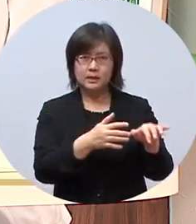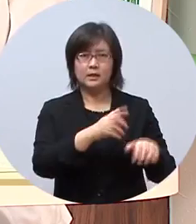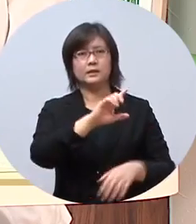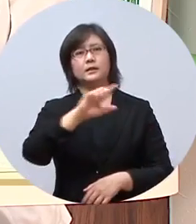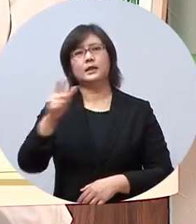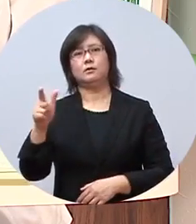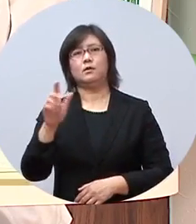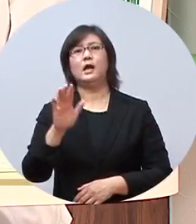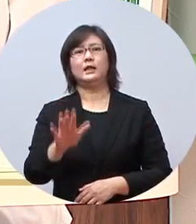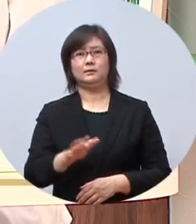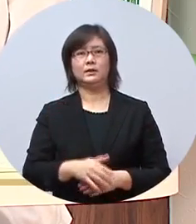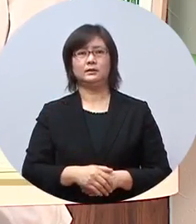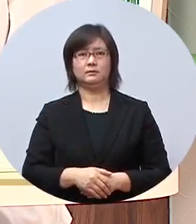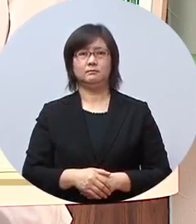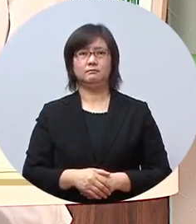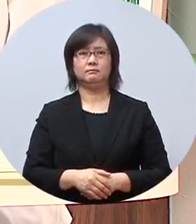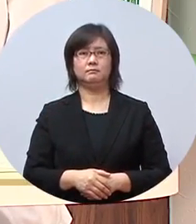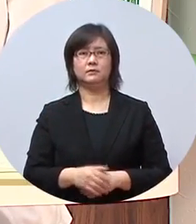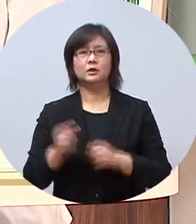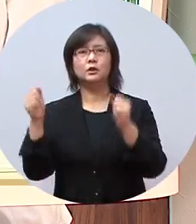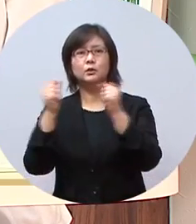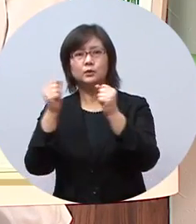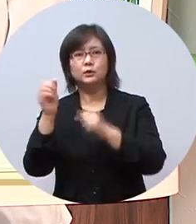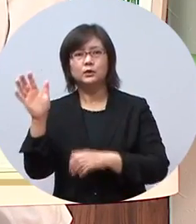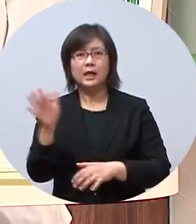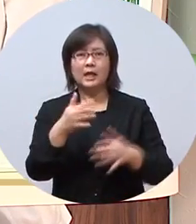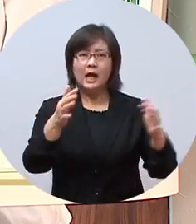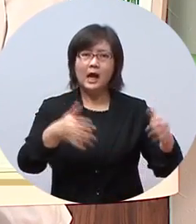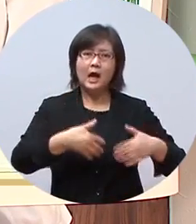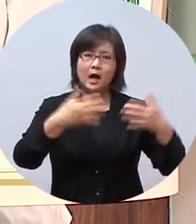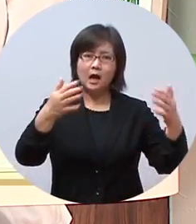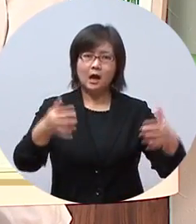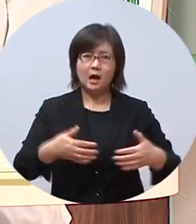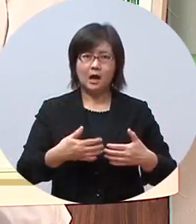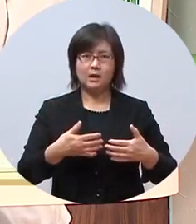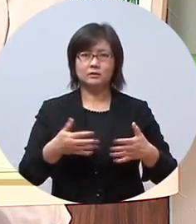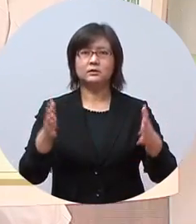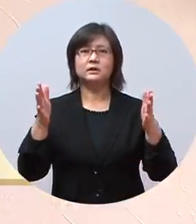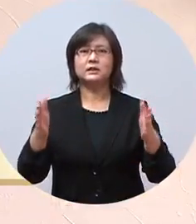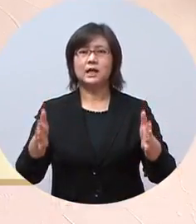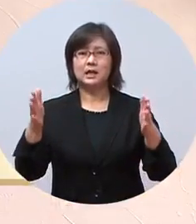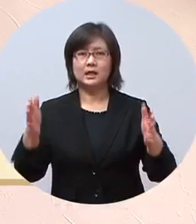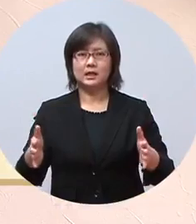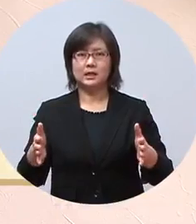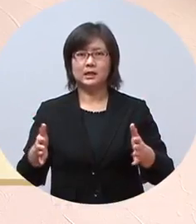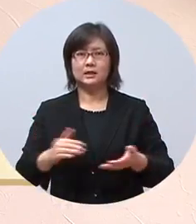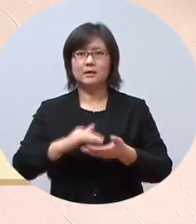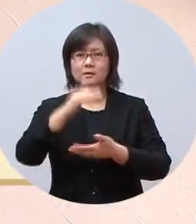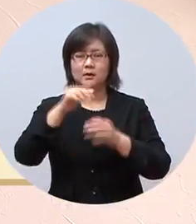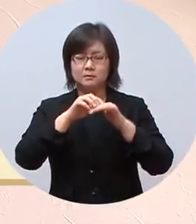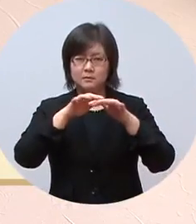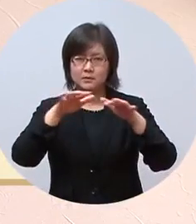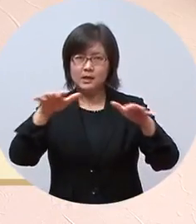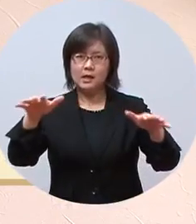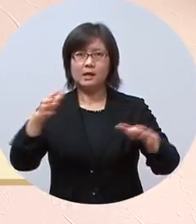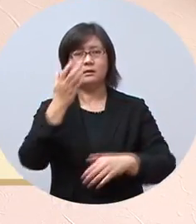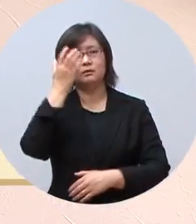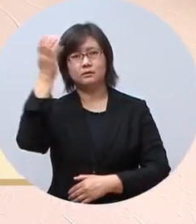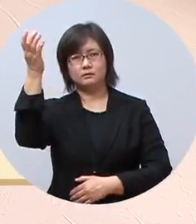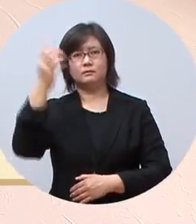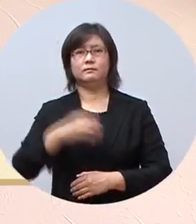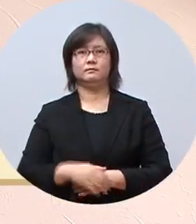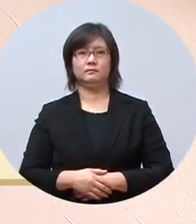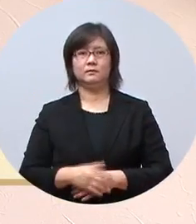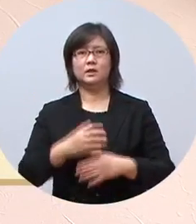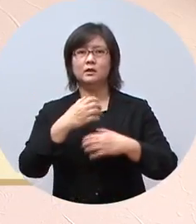。例年冬から春にかけて濃度が上昇する傾向にあります。 これからの時期注意が必要になる